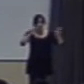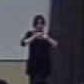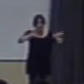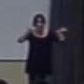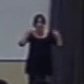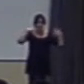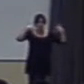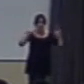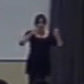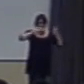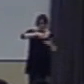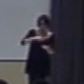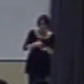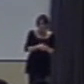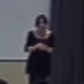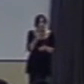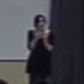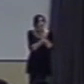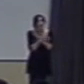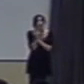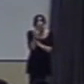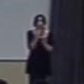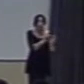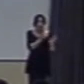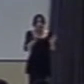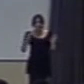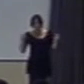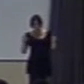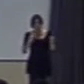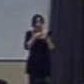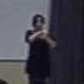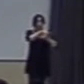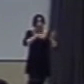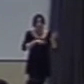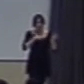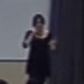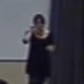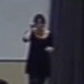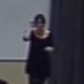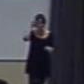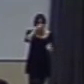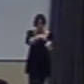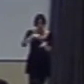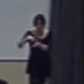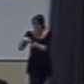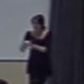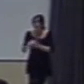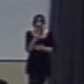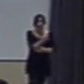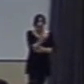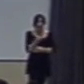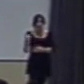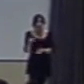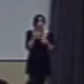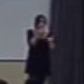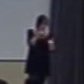aquí. Els explico una mica quina serà la dinàmica. Tenim quatre ponents, ara els presentaré. Cada un d'ells farà una exposició, una